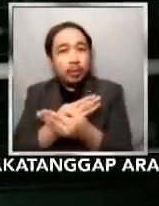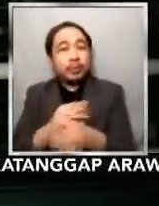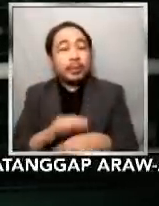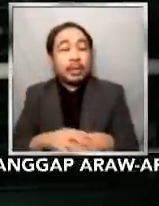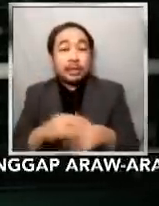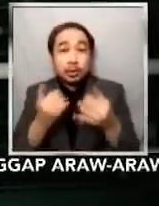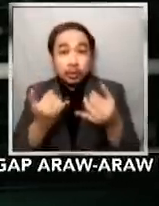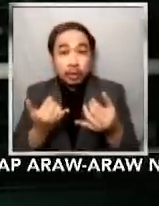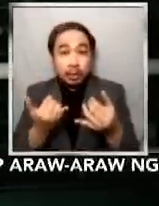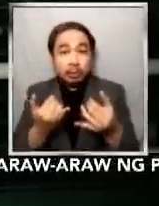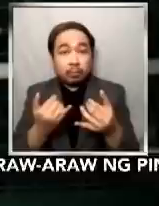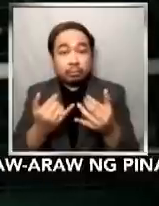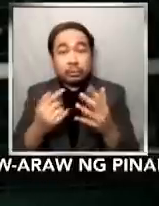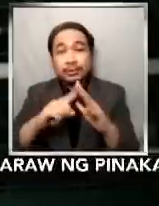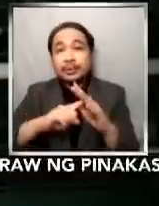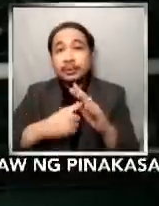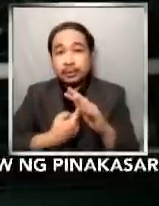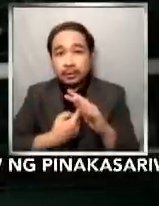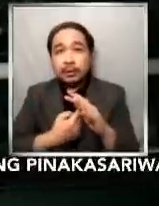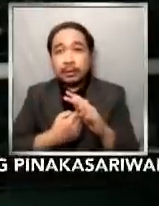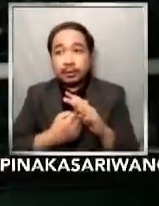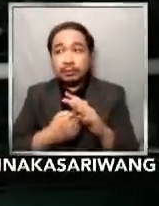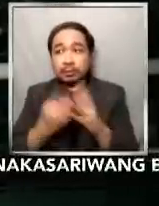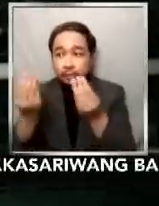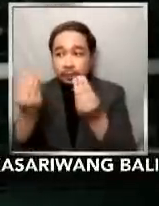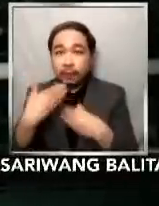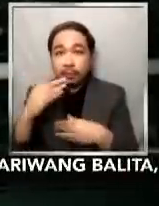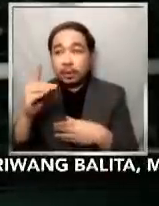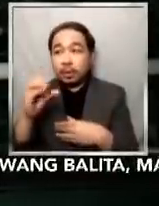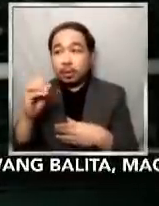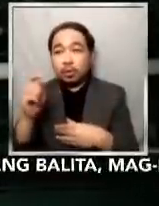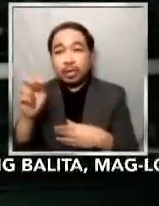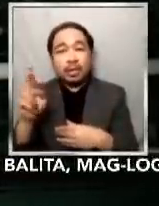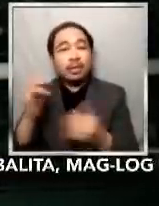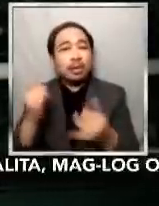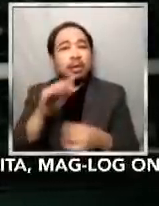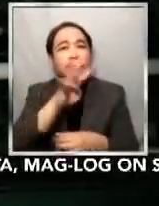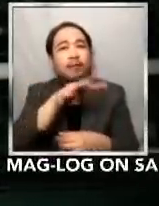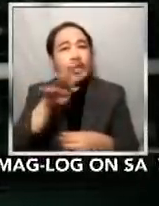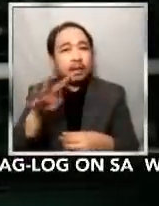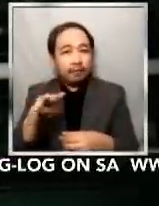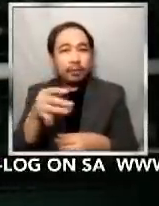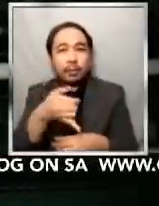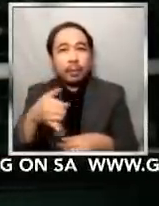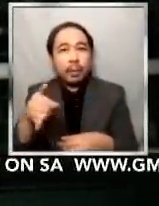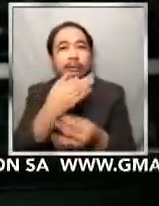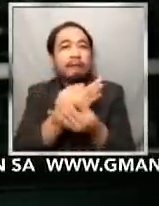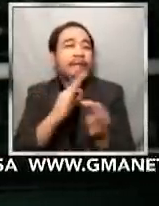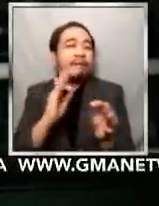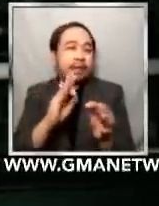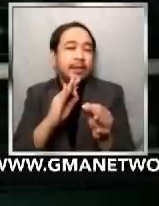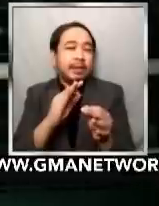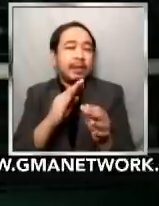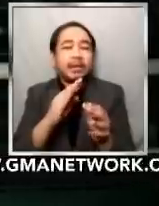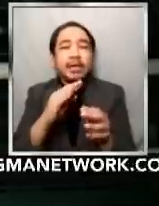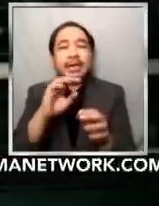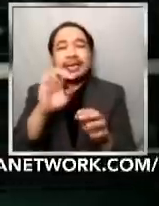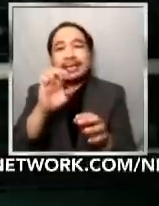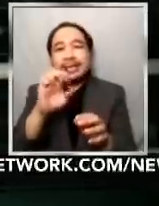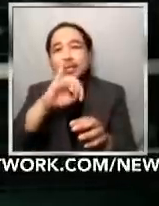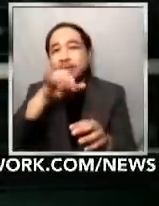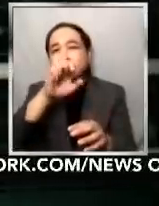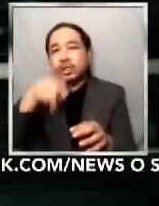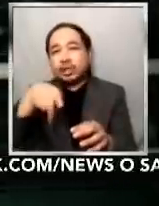din ngayong araw ayon sa DOTR ang 44 na rutang libreng sakay ng mga e-jeeps sa ilalim ng Service Contracting